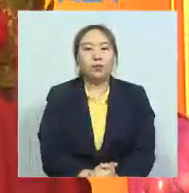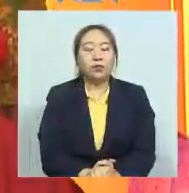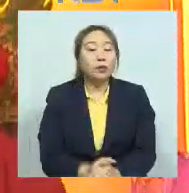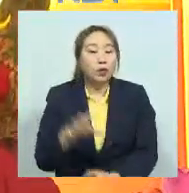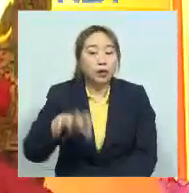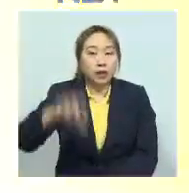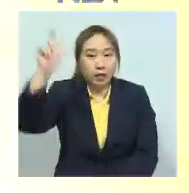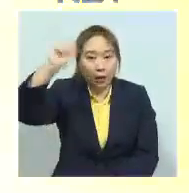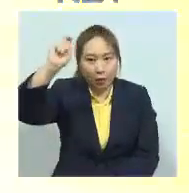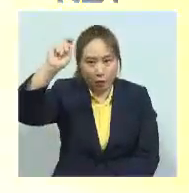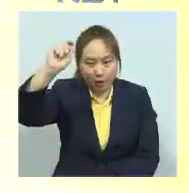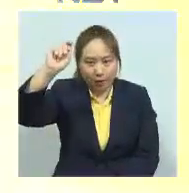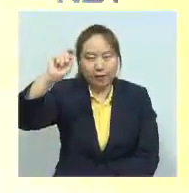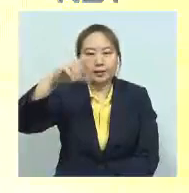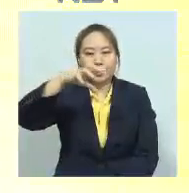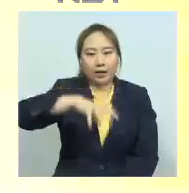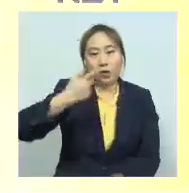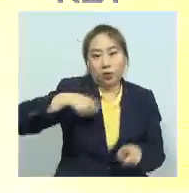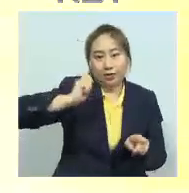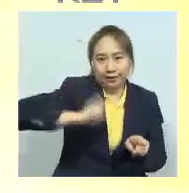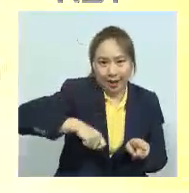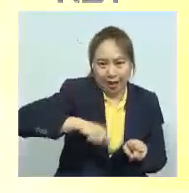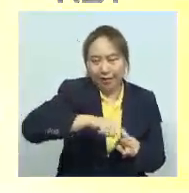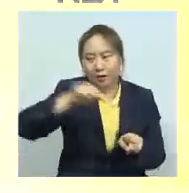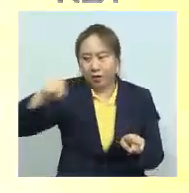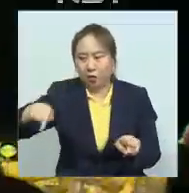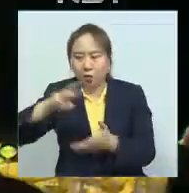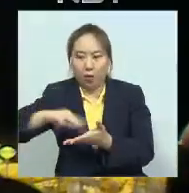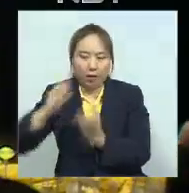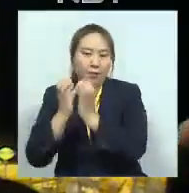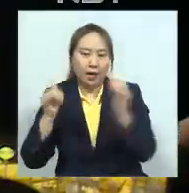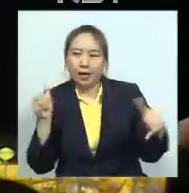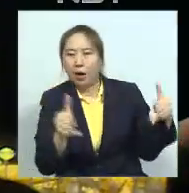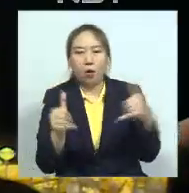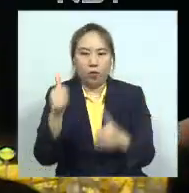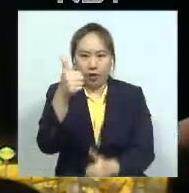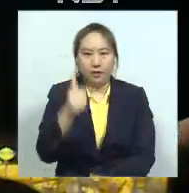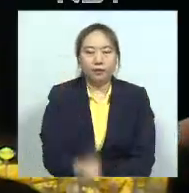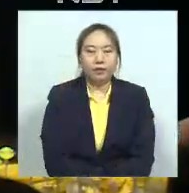บริเวณท้องสนามหลวงทั้งบริเวณศาลฎีกาหรือว่าฝั่งมหาวิทยาลัยธรรมศาสตร์ครับ